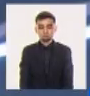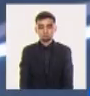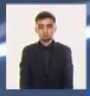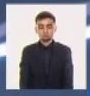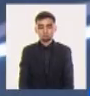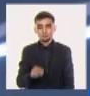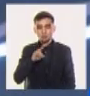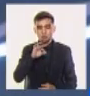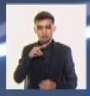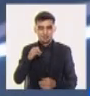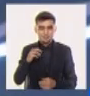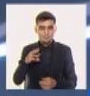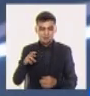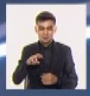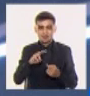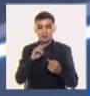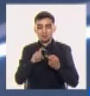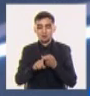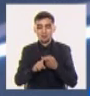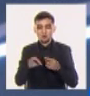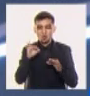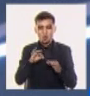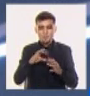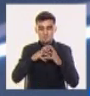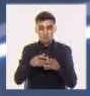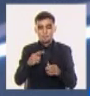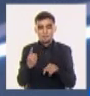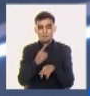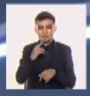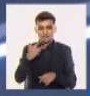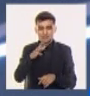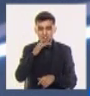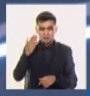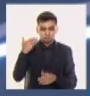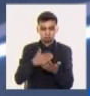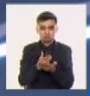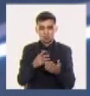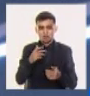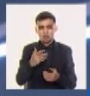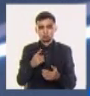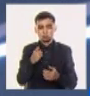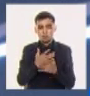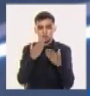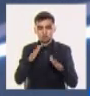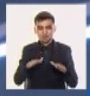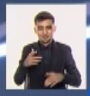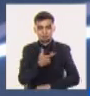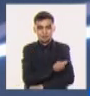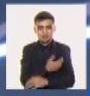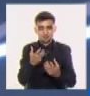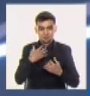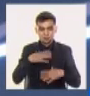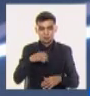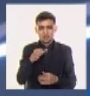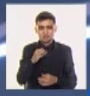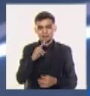Из-за пандемии коронавируса в мире впервые почти за 30 лет сотни тысяч детей не получили прививки от коклюша, столбняка